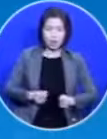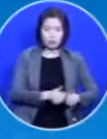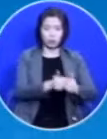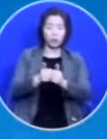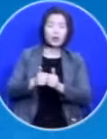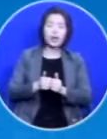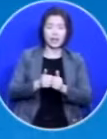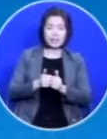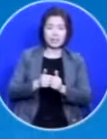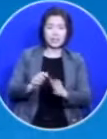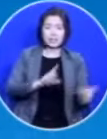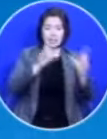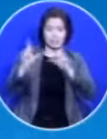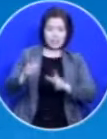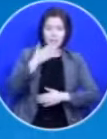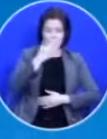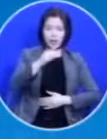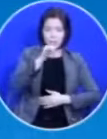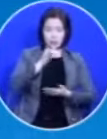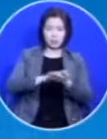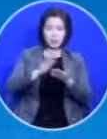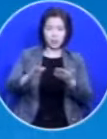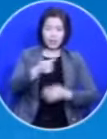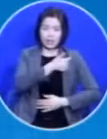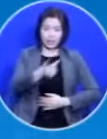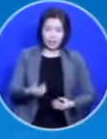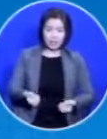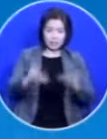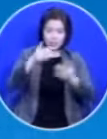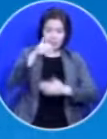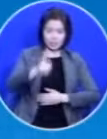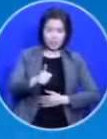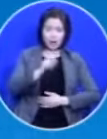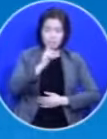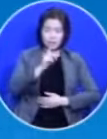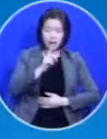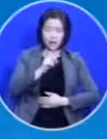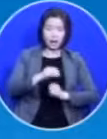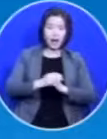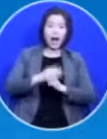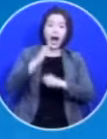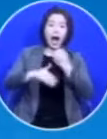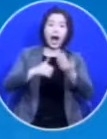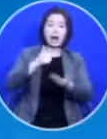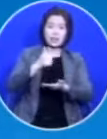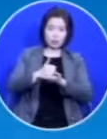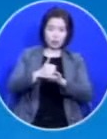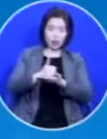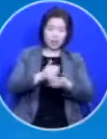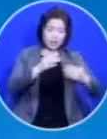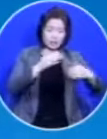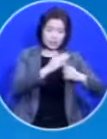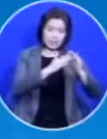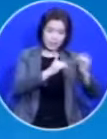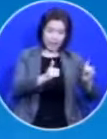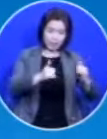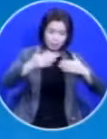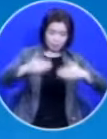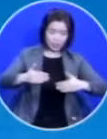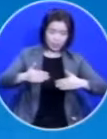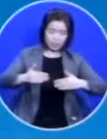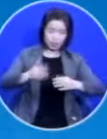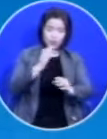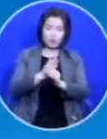살게 됩니다 대제사장이 말은 하나님과 사람 사이에서 중보 역할을 하는